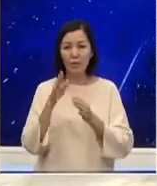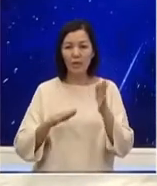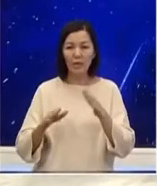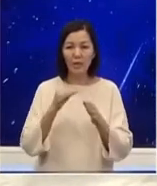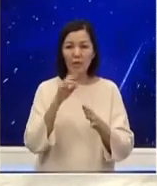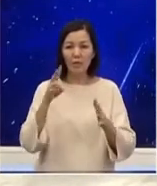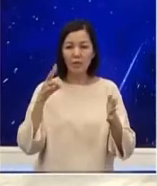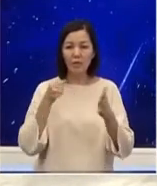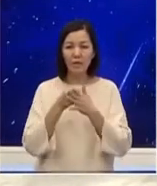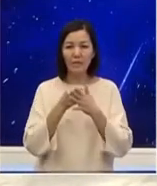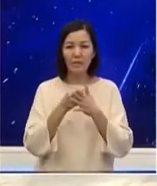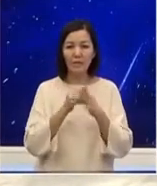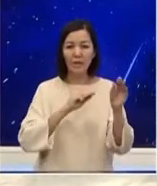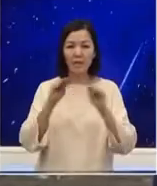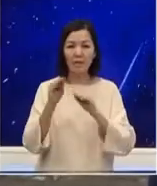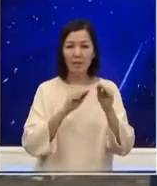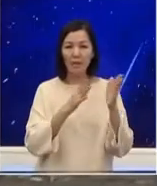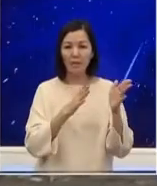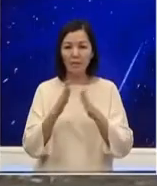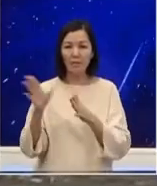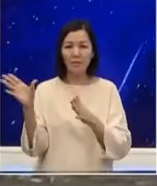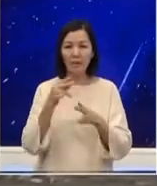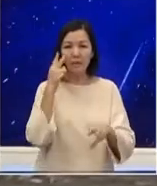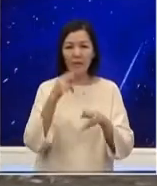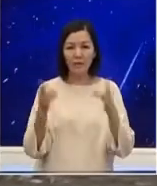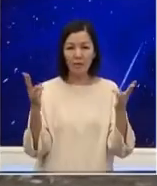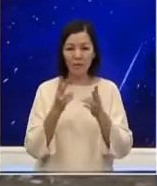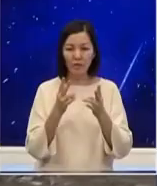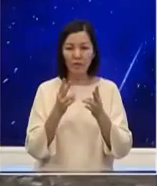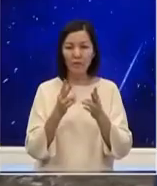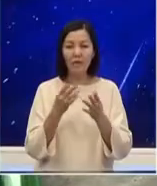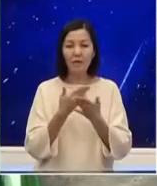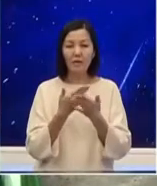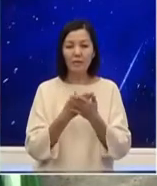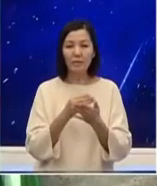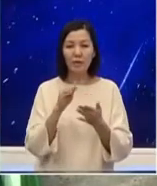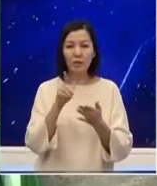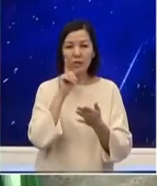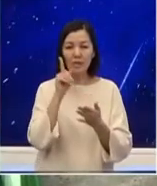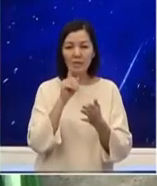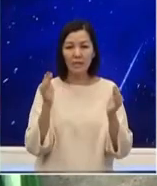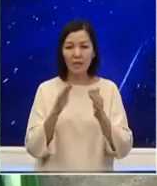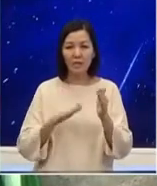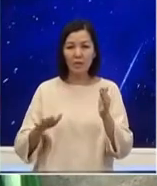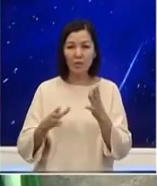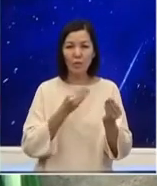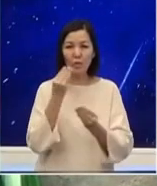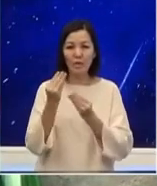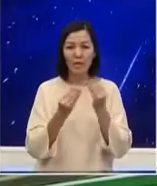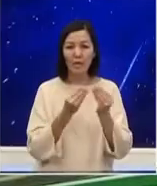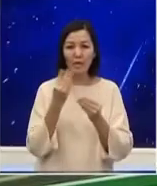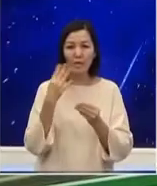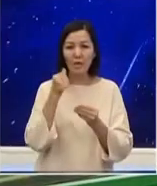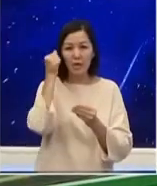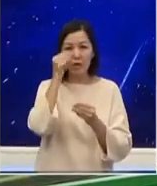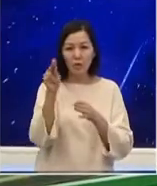айына дейін тегіс жабдықтап, абаттандыру жұмыстарын қоса аяқтауы керек. Мәселен, Жастар шағын ауданындағы мына балалар ойын алаңы соңғы 40 жылдан